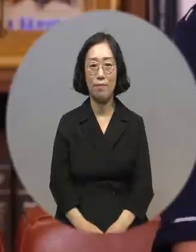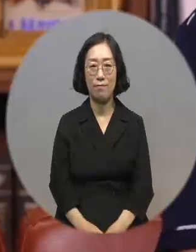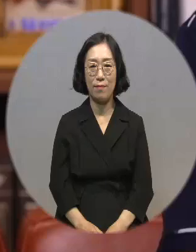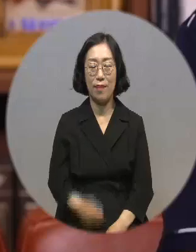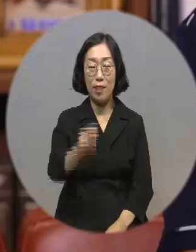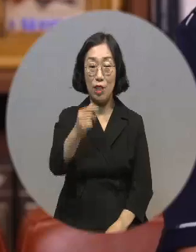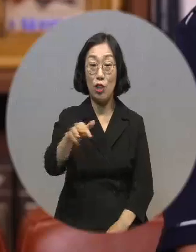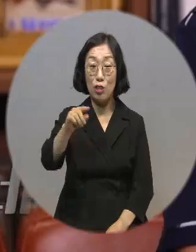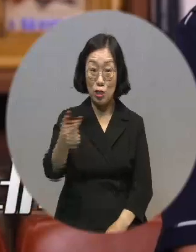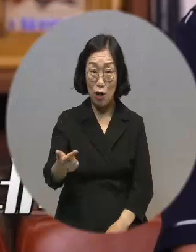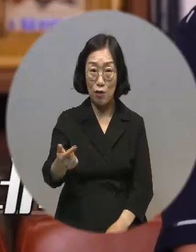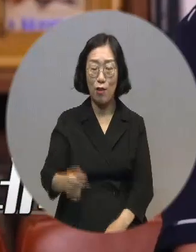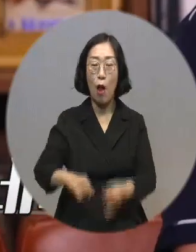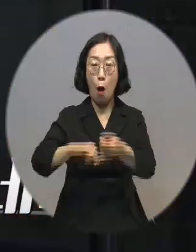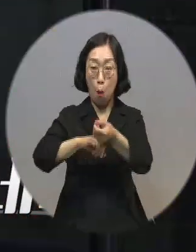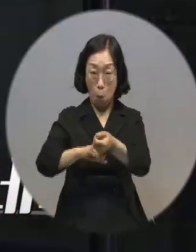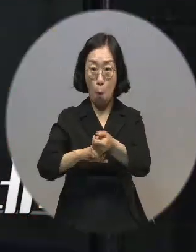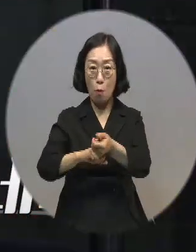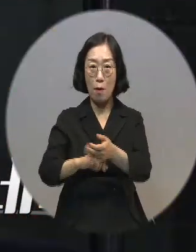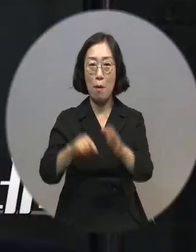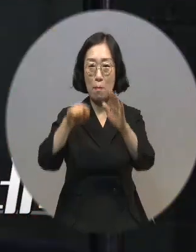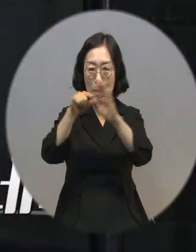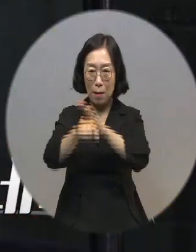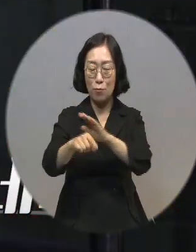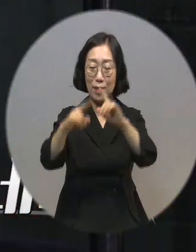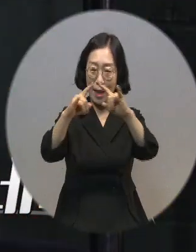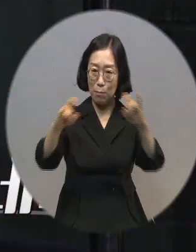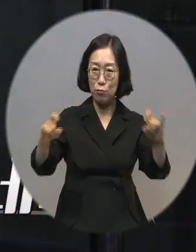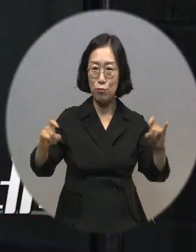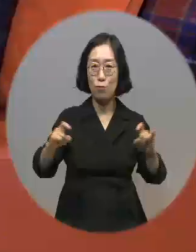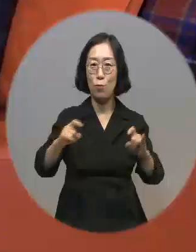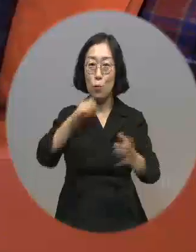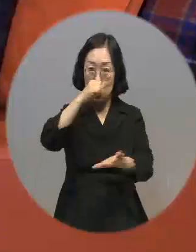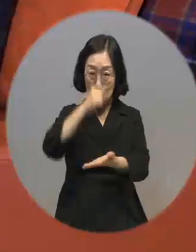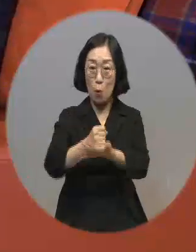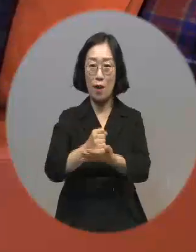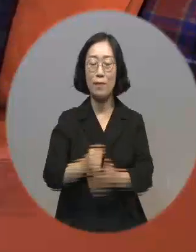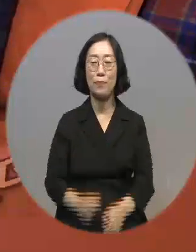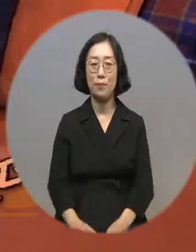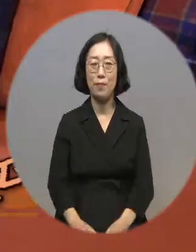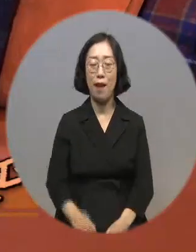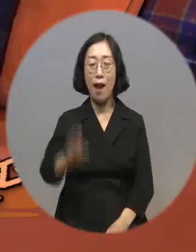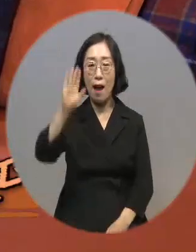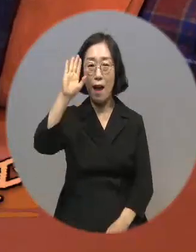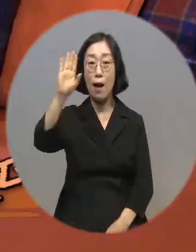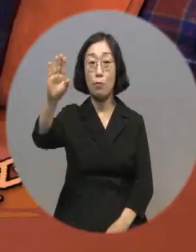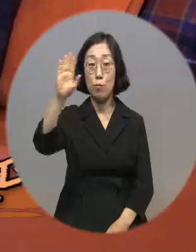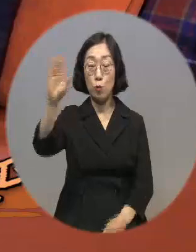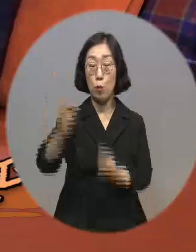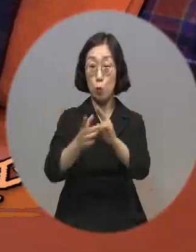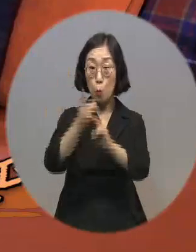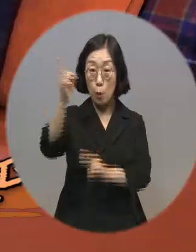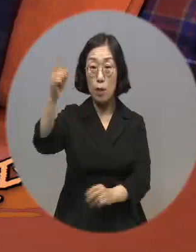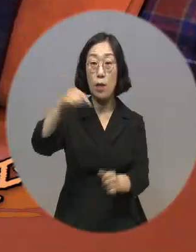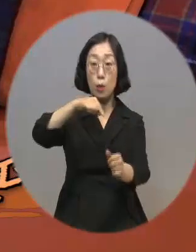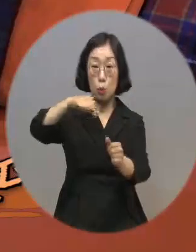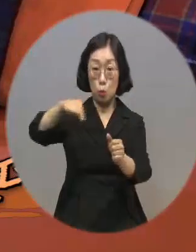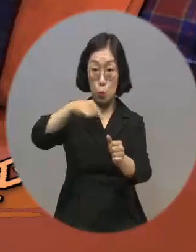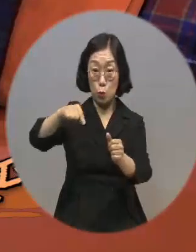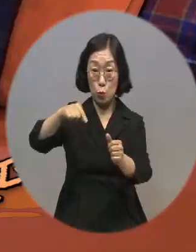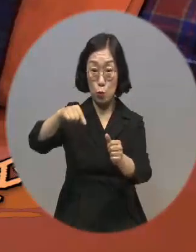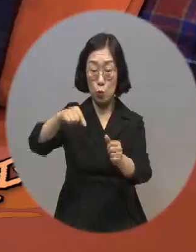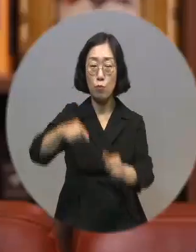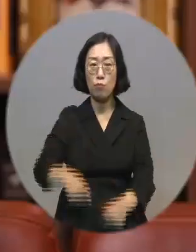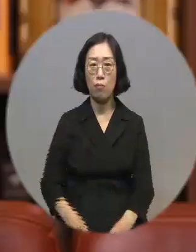연천은 그 의무적으로 방문하게 해야겠네요. 통일교육 굉장히 좋았다고. 앞으로 이제 그 통일교육 일선에서